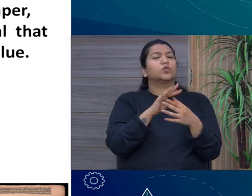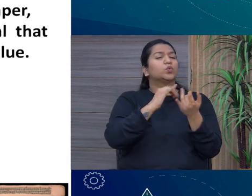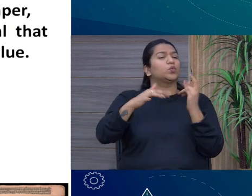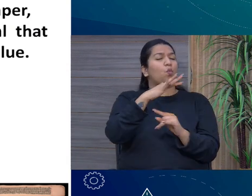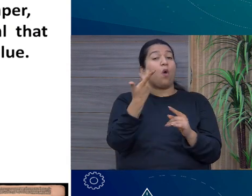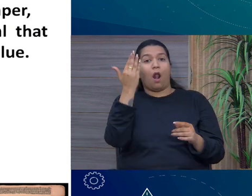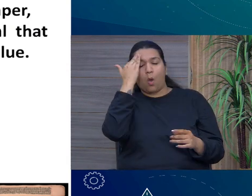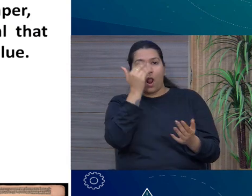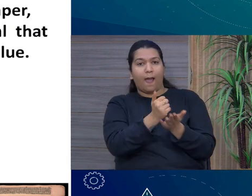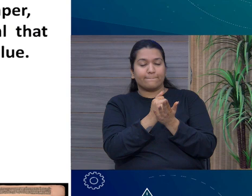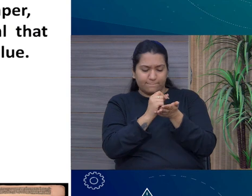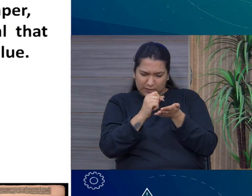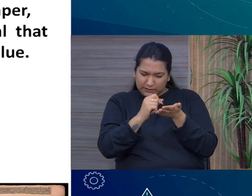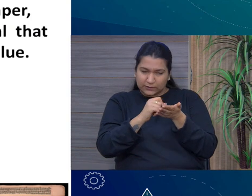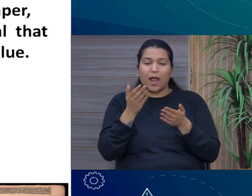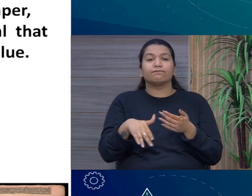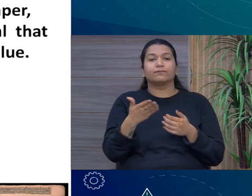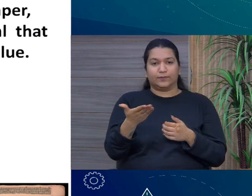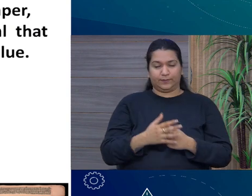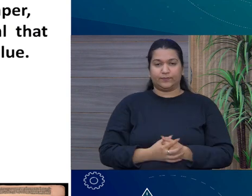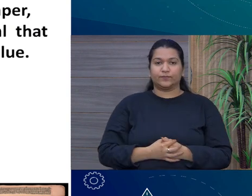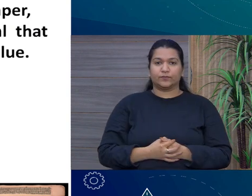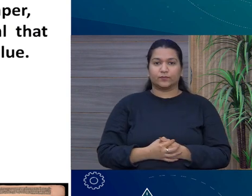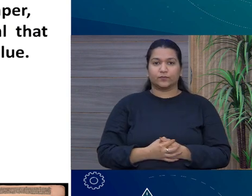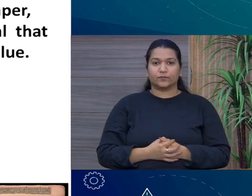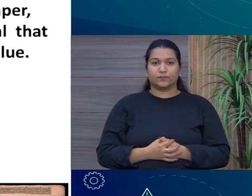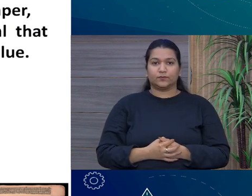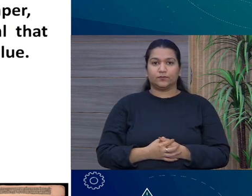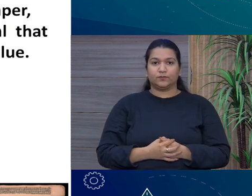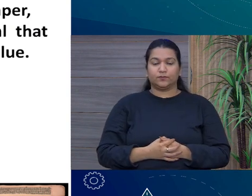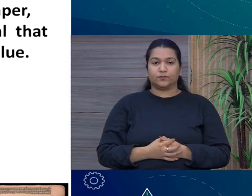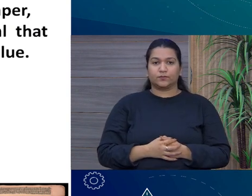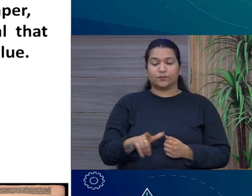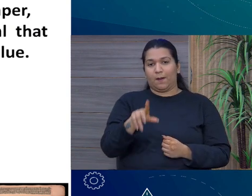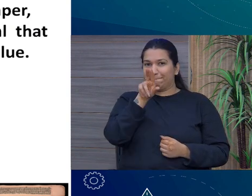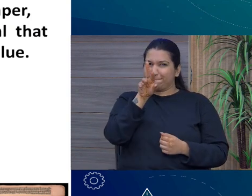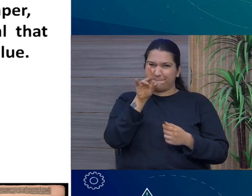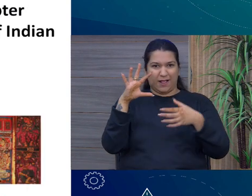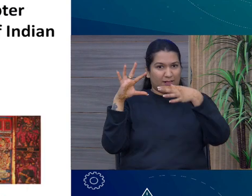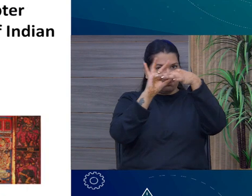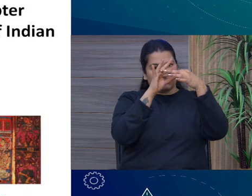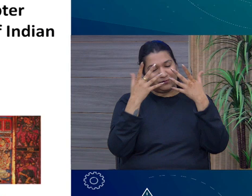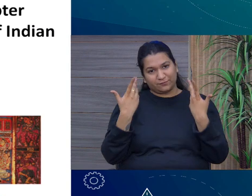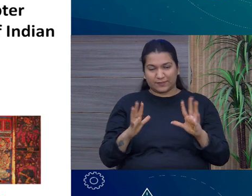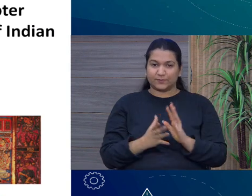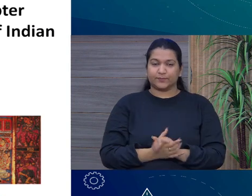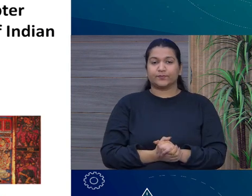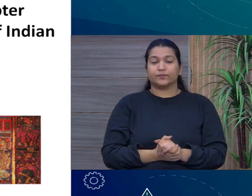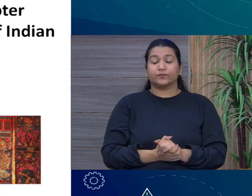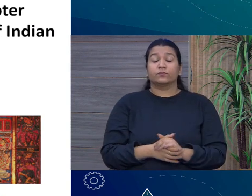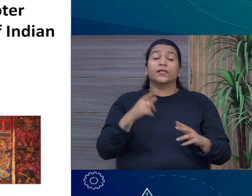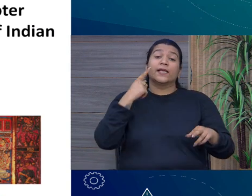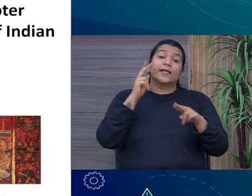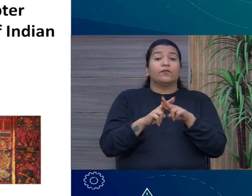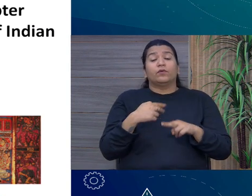कुछ नॉलेज प्रोवाइड कर रहा है। जी सर, ये तो मीनिंग हो गया हमारा मैन्युस्क्रिप्ट का। अगर मैं सर